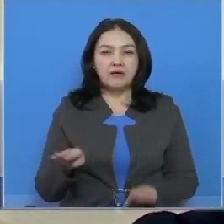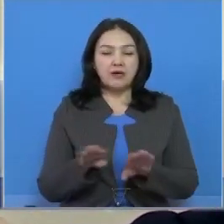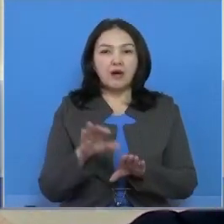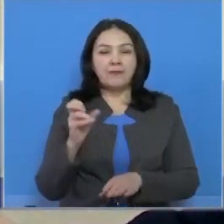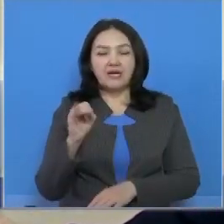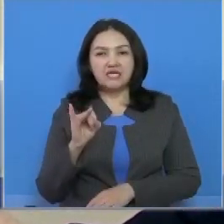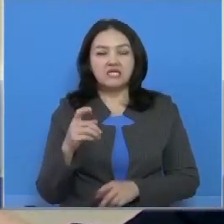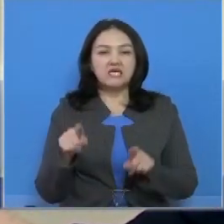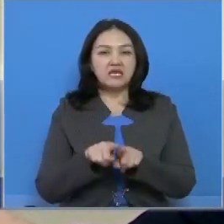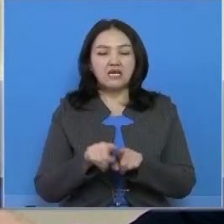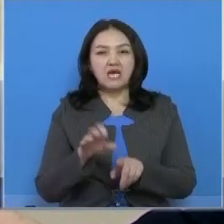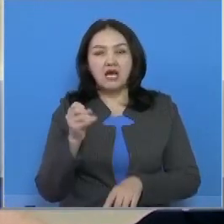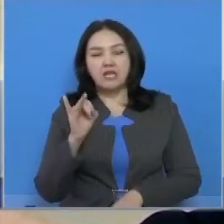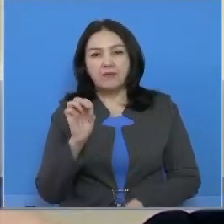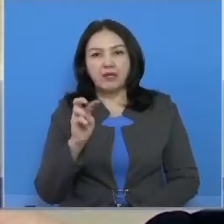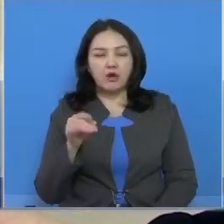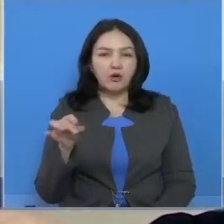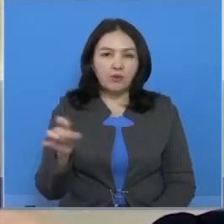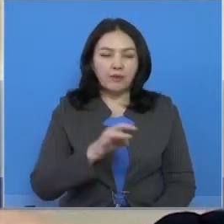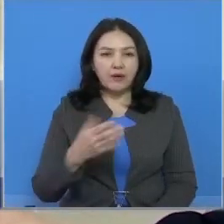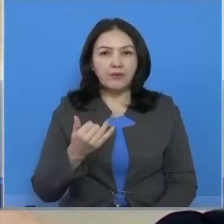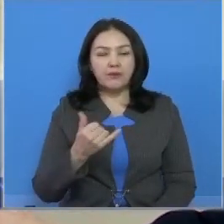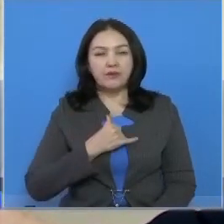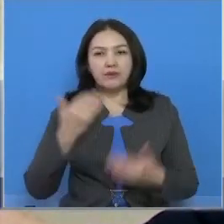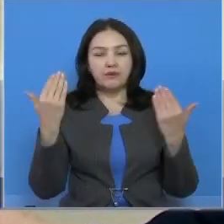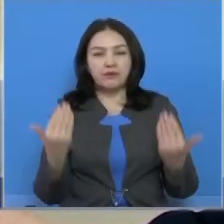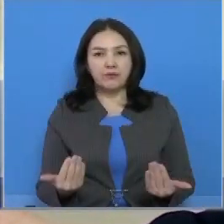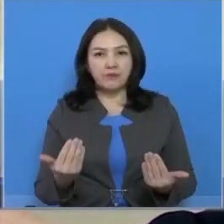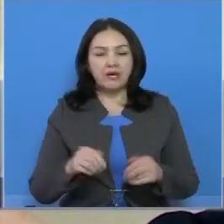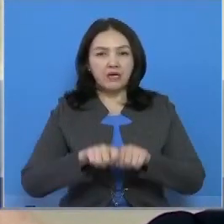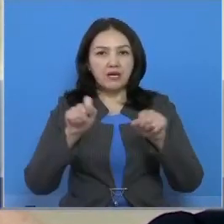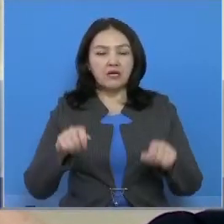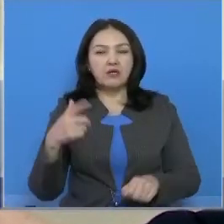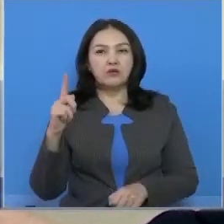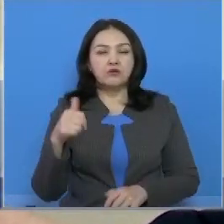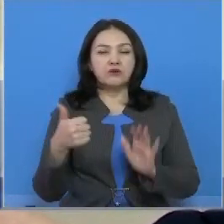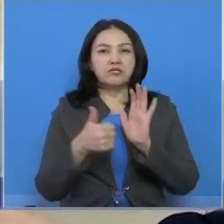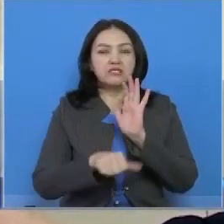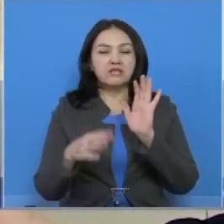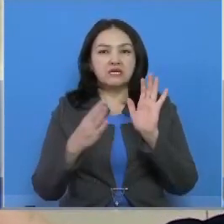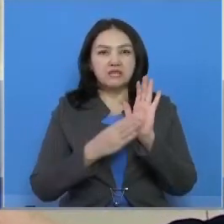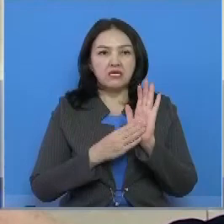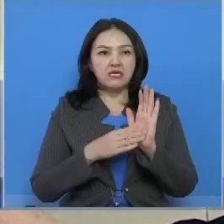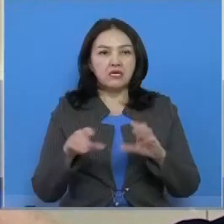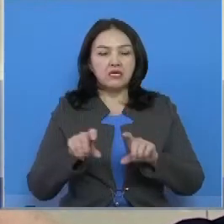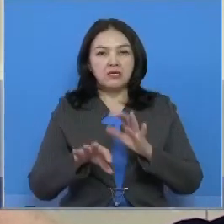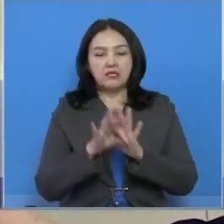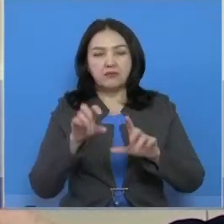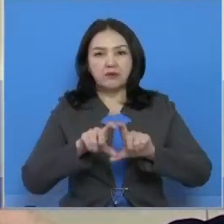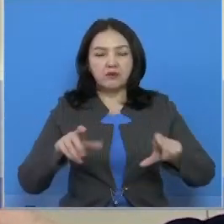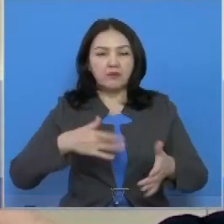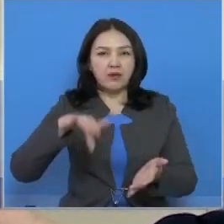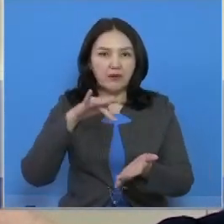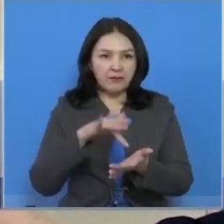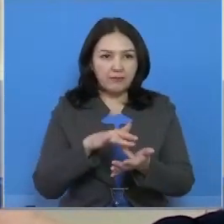так и по одномандатным округам на сегодняшний день у нас открытый 169 избирательных участков по